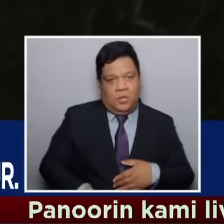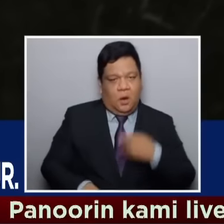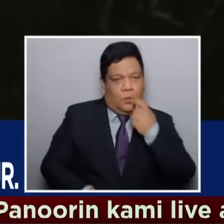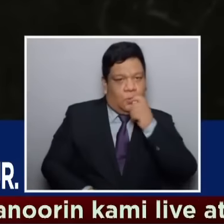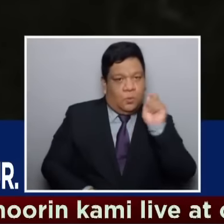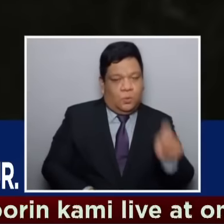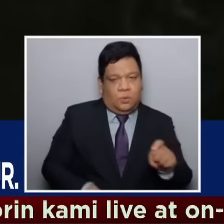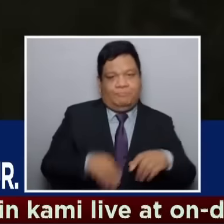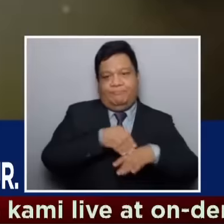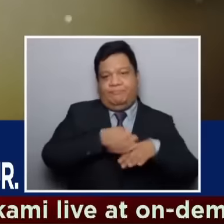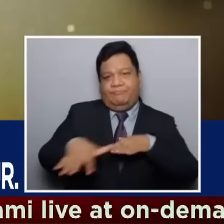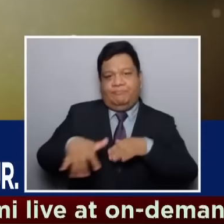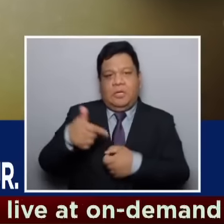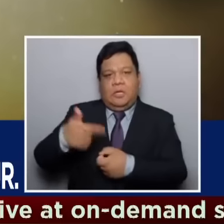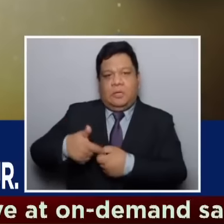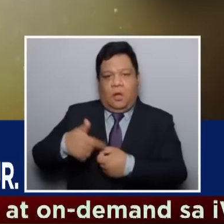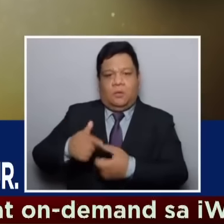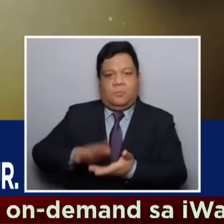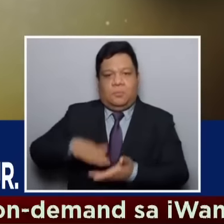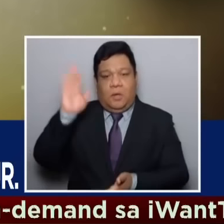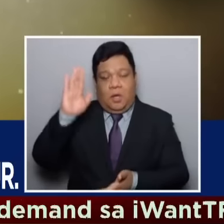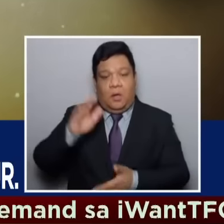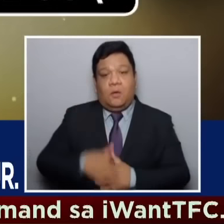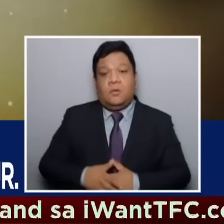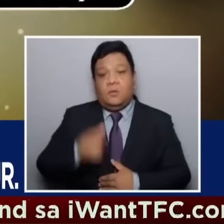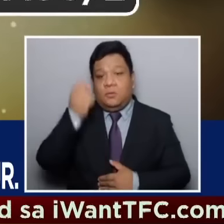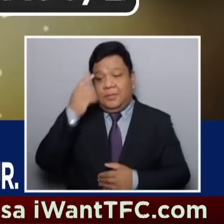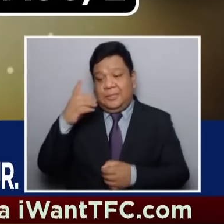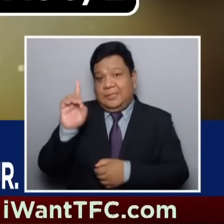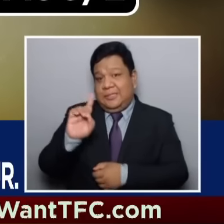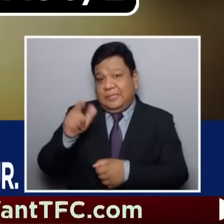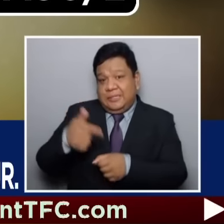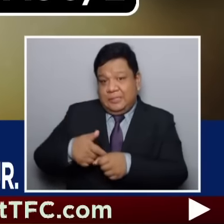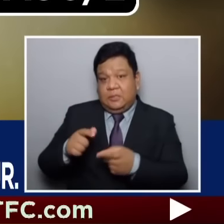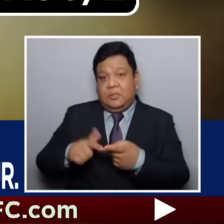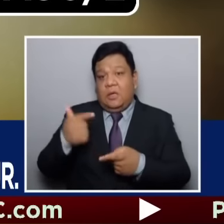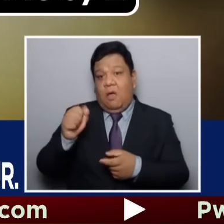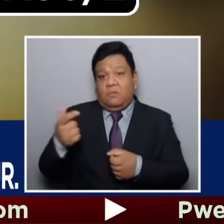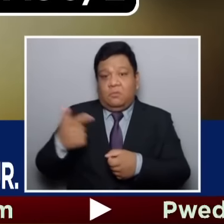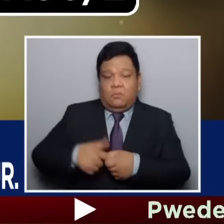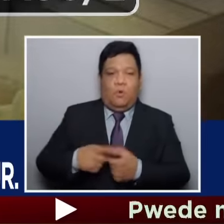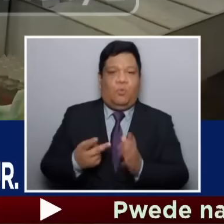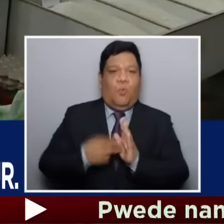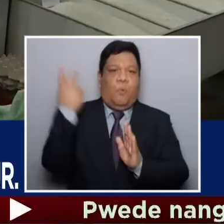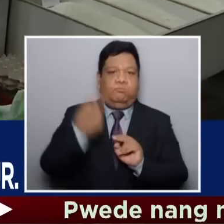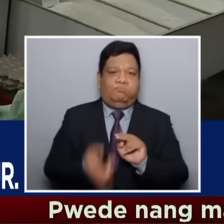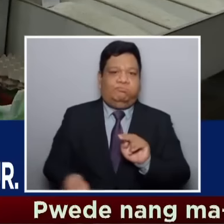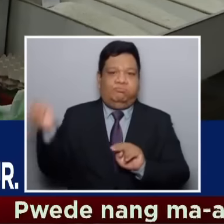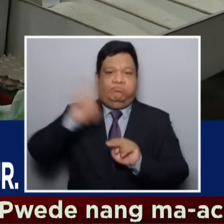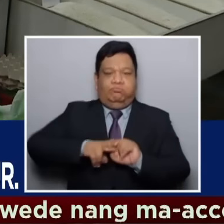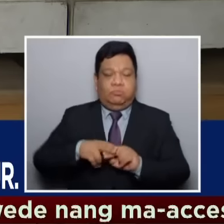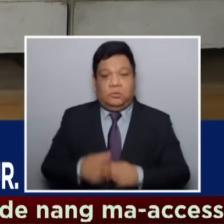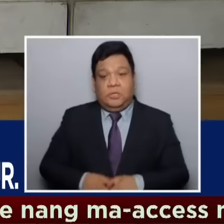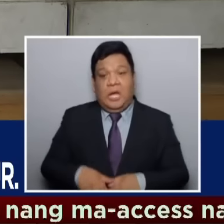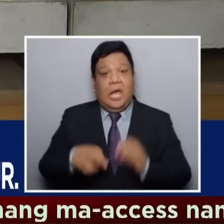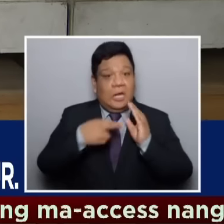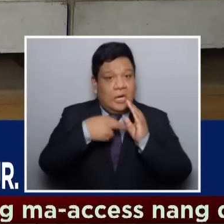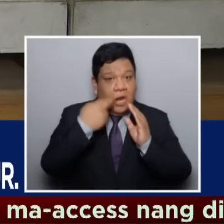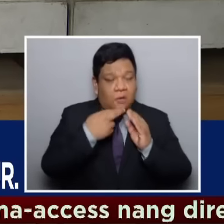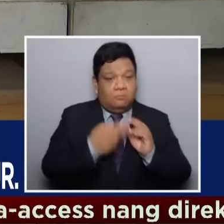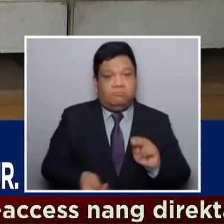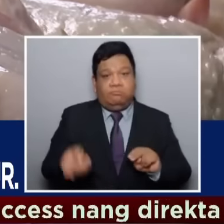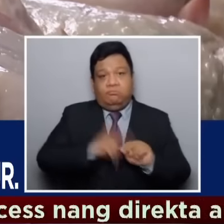ng produktong petrolyo. Ang presyo ng diesel at gasolina, doble o triple na ang itinaas. Ang bigas, tumaas ng